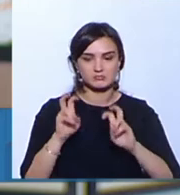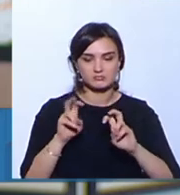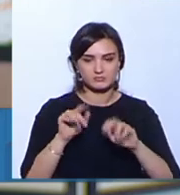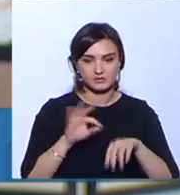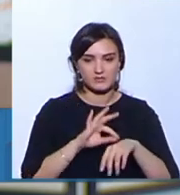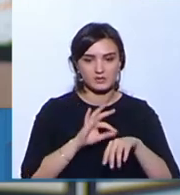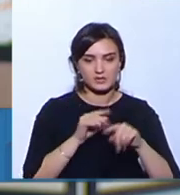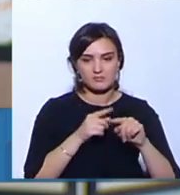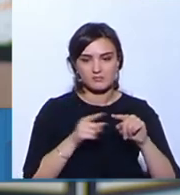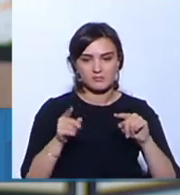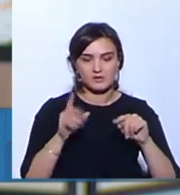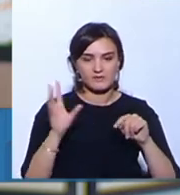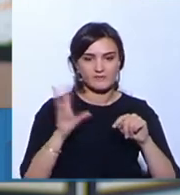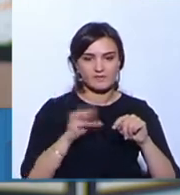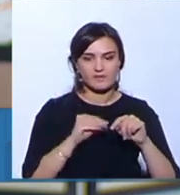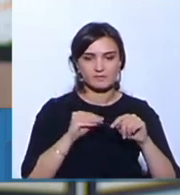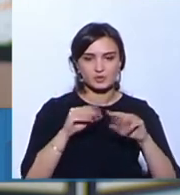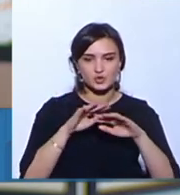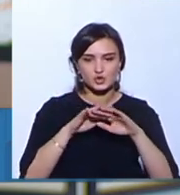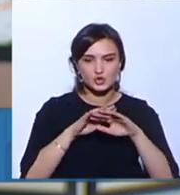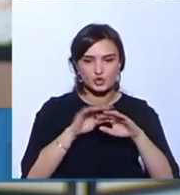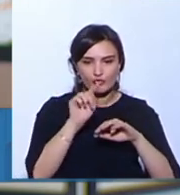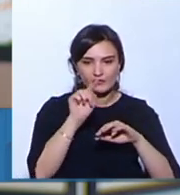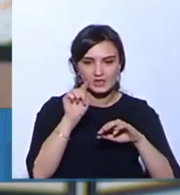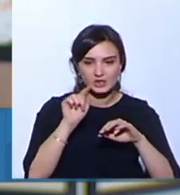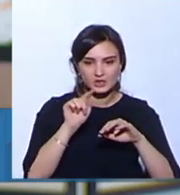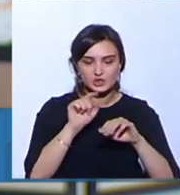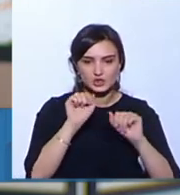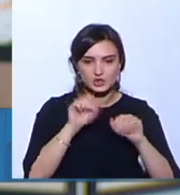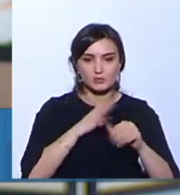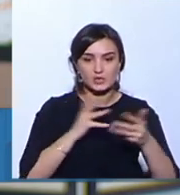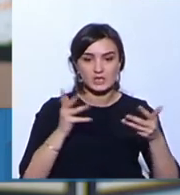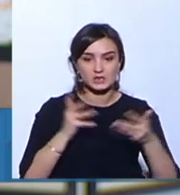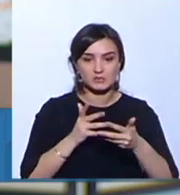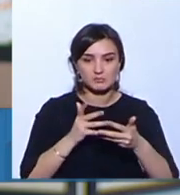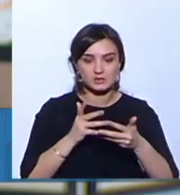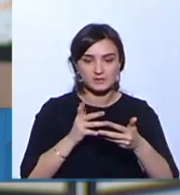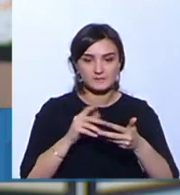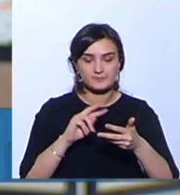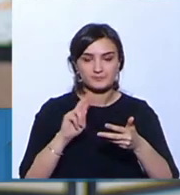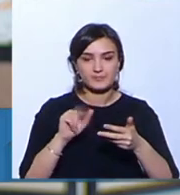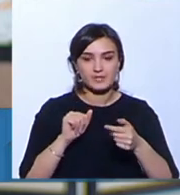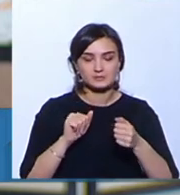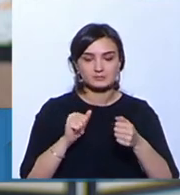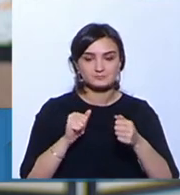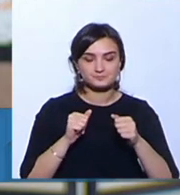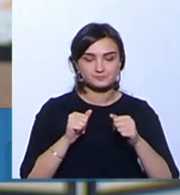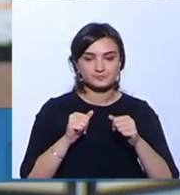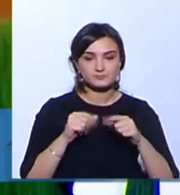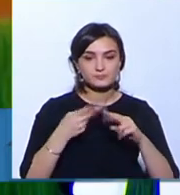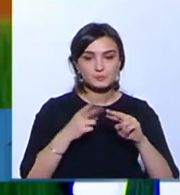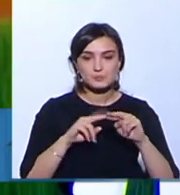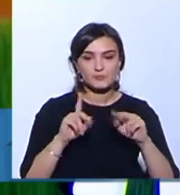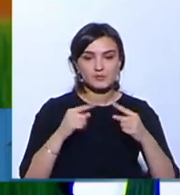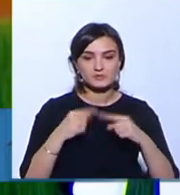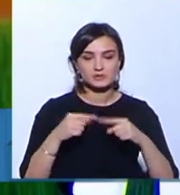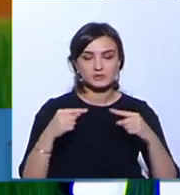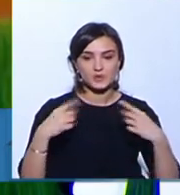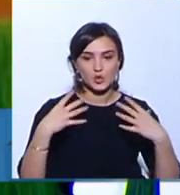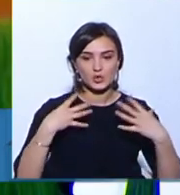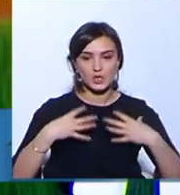დაავადება, ყველგან სეროზული ქსოვილი შეიძლება გახდეს ანთებითი და რადგან სხვადასხვა